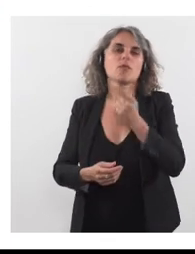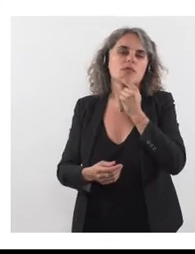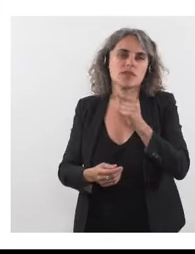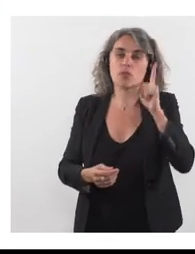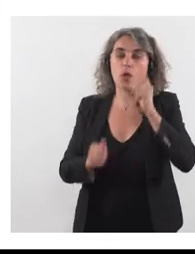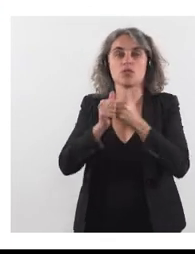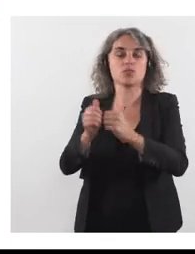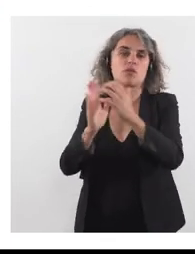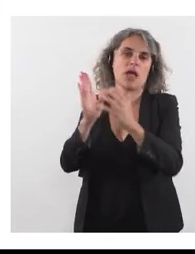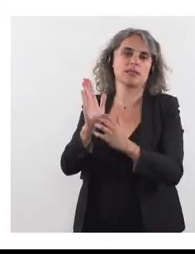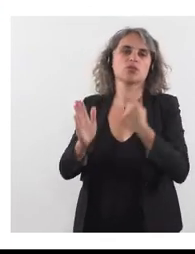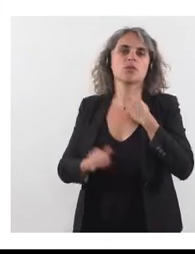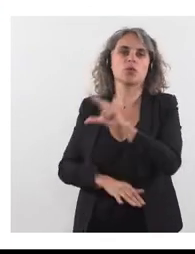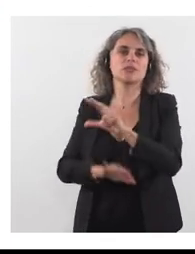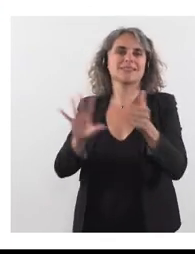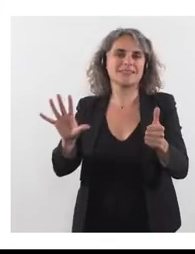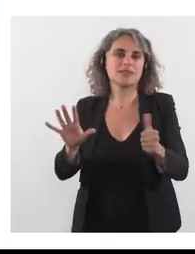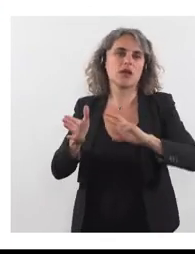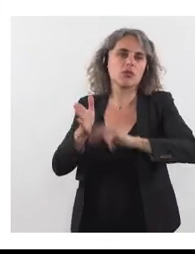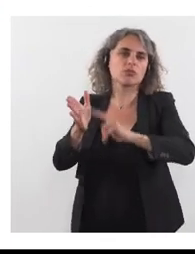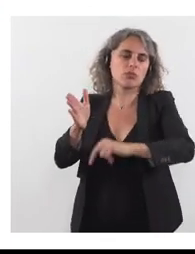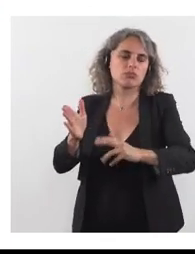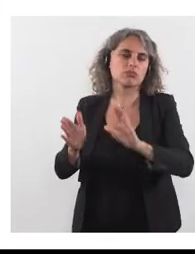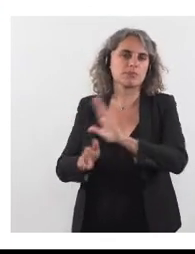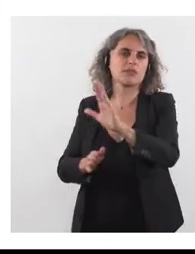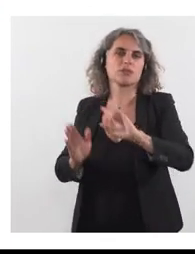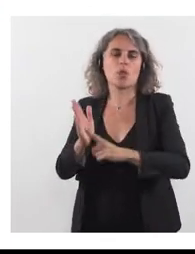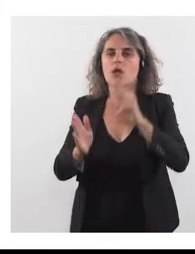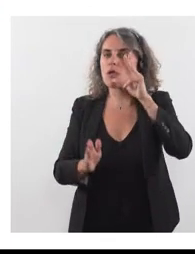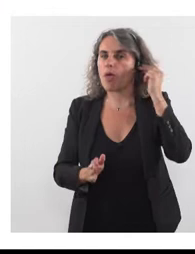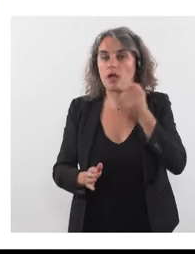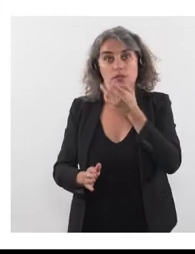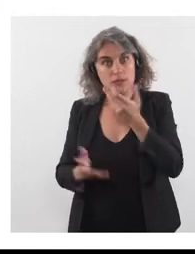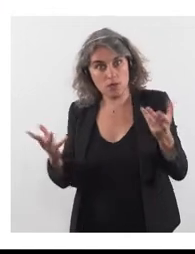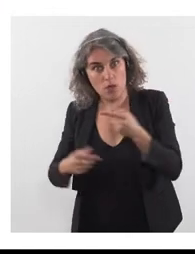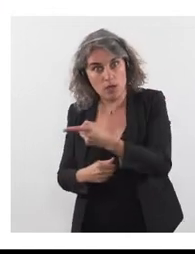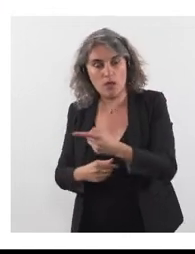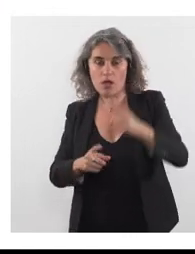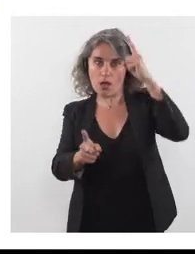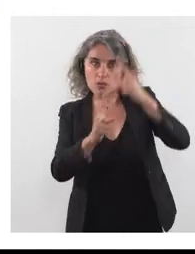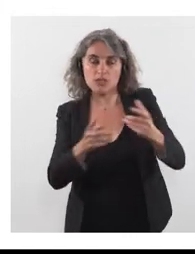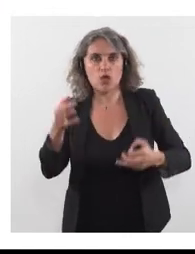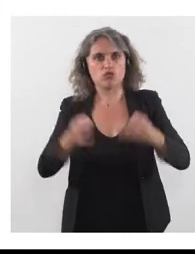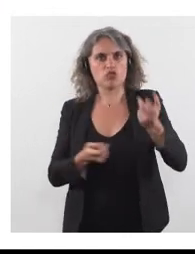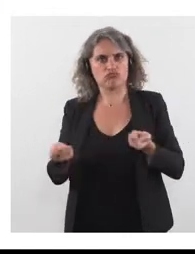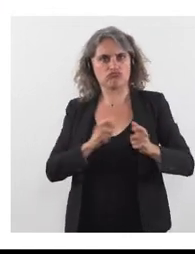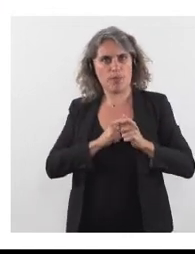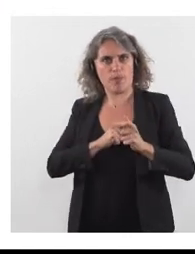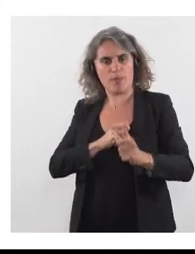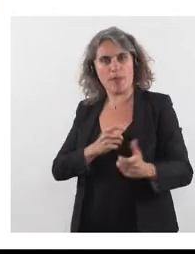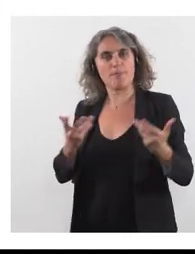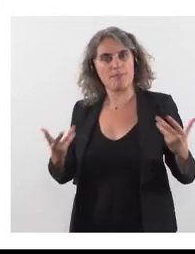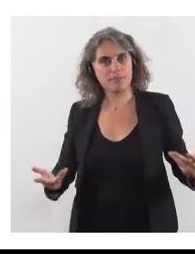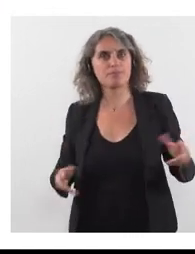L'article 36 de la Convention européenne des droits de l'homme donne, dans l'intérêt d'une bonne administration de la justice, au président,